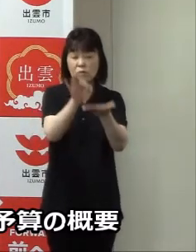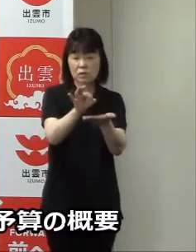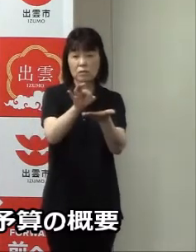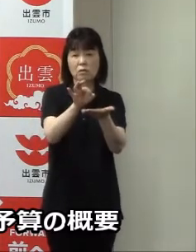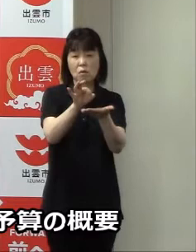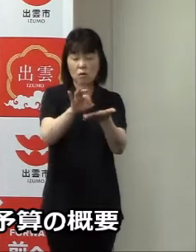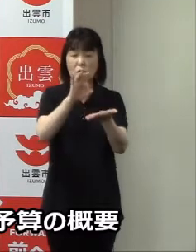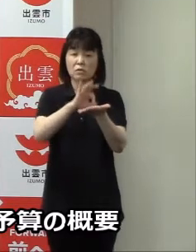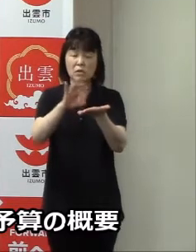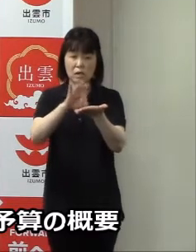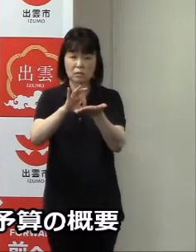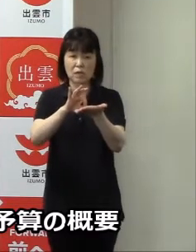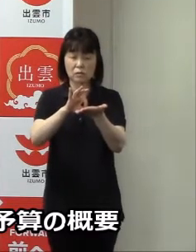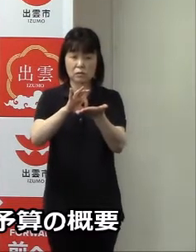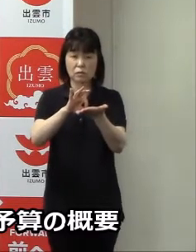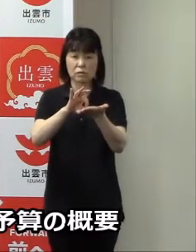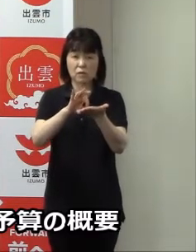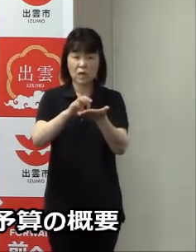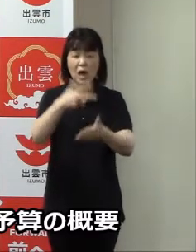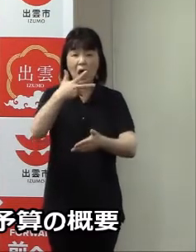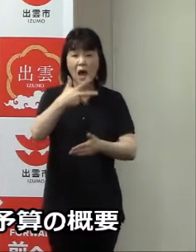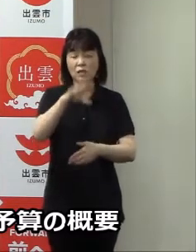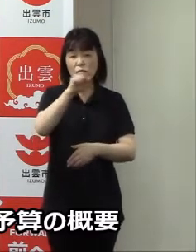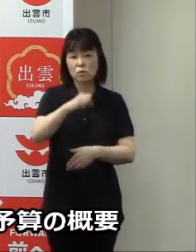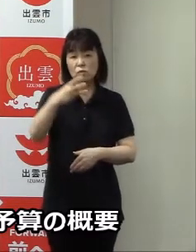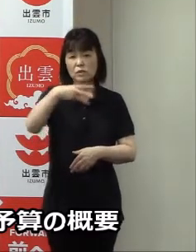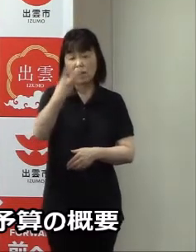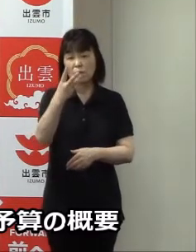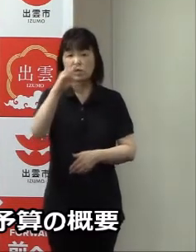でありまして8億300万円、